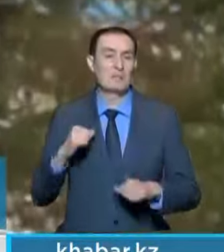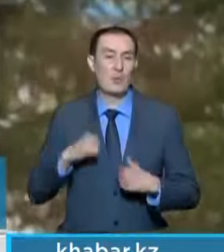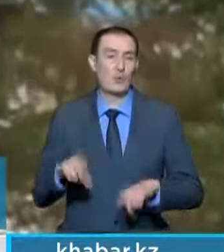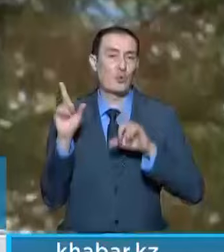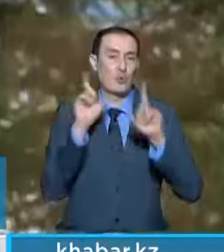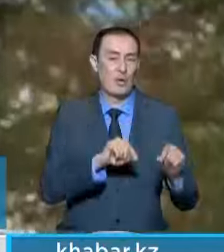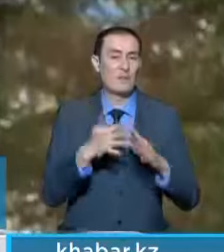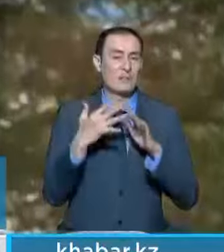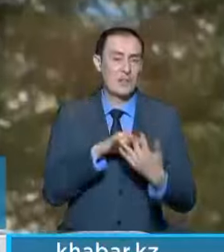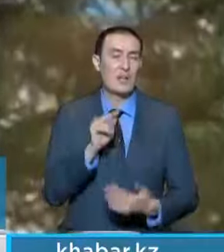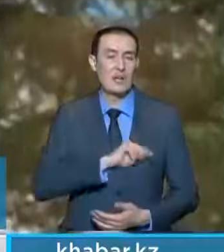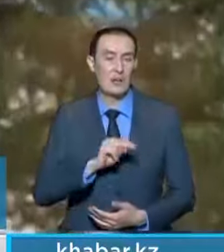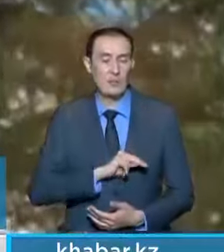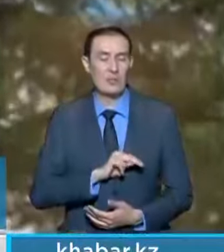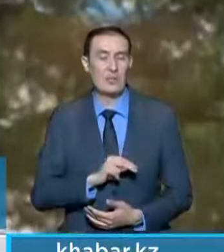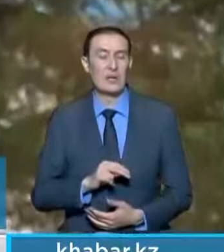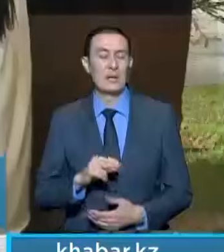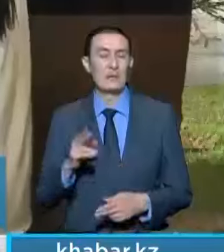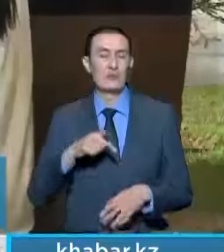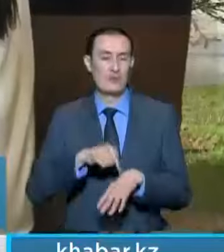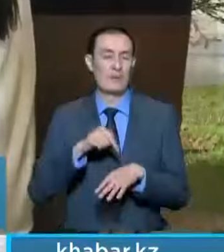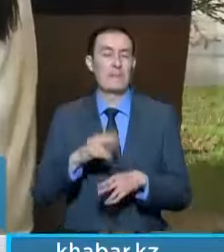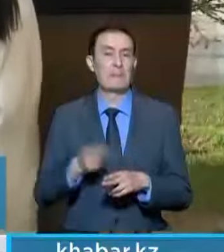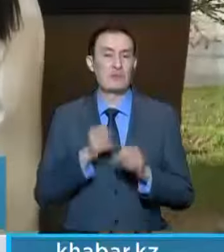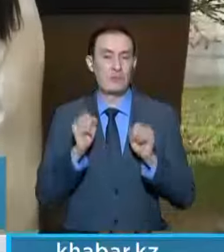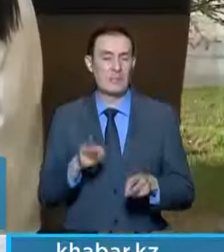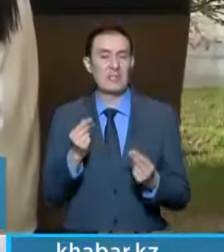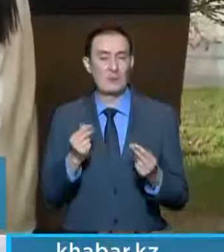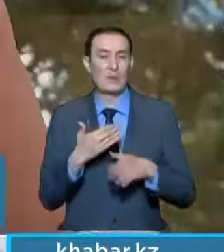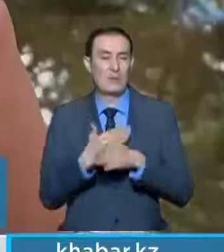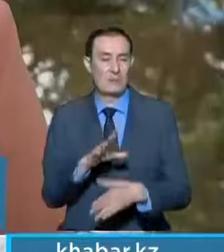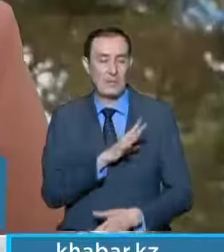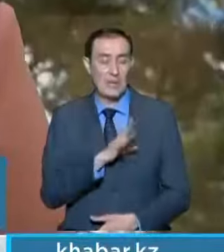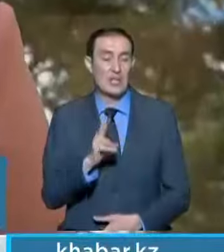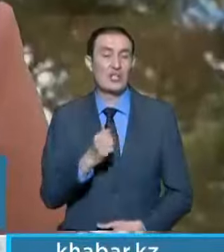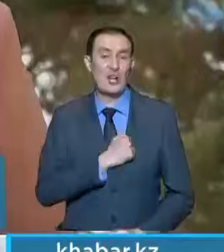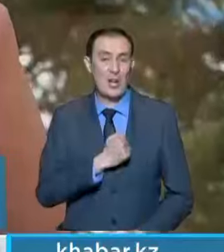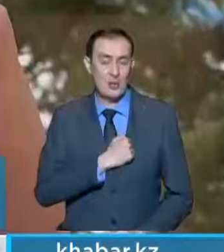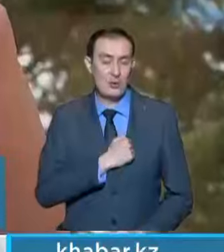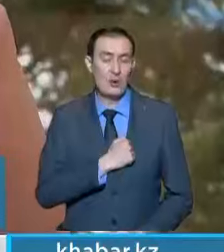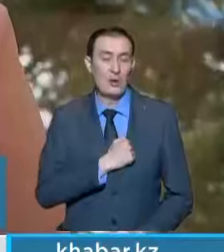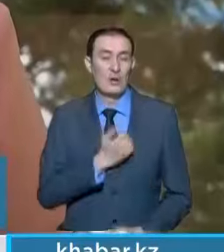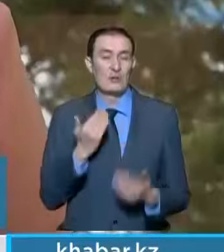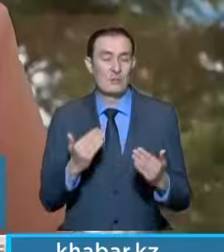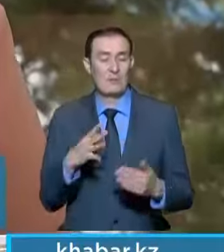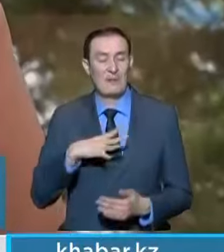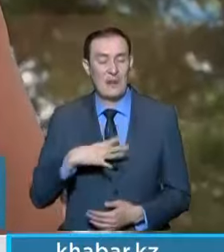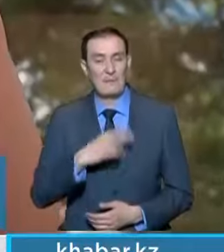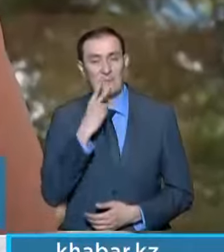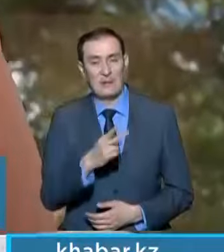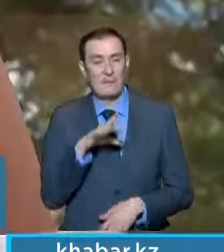уезжали на село, работали, чувствовали себя в безопасности и были материально простимулированы. К сожалению, мы стали с вами